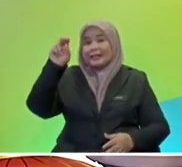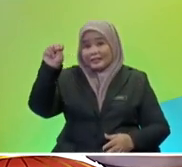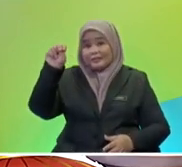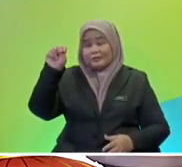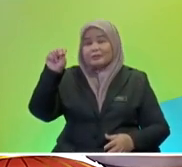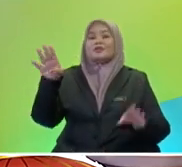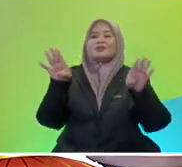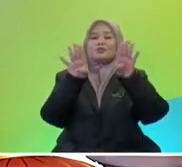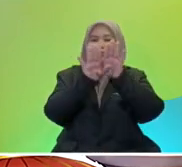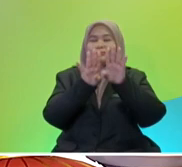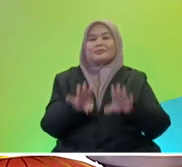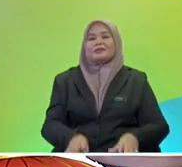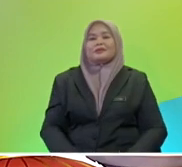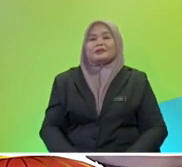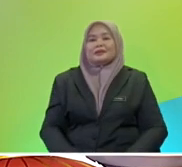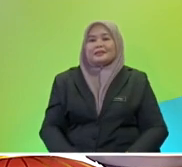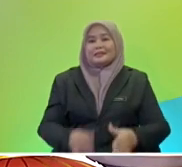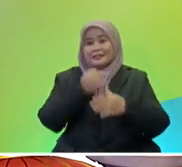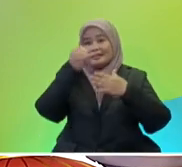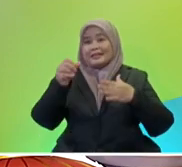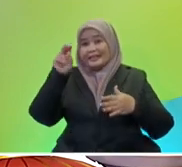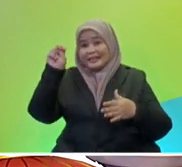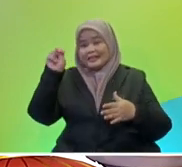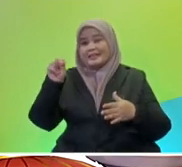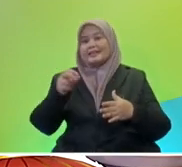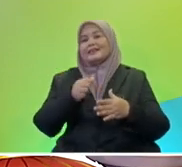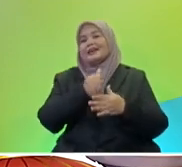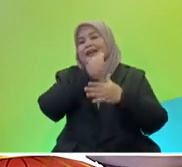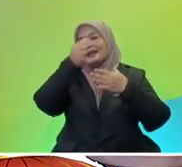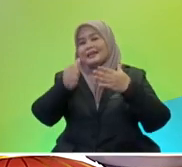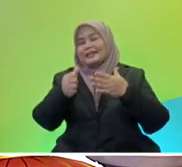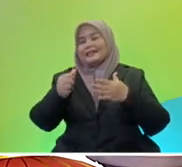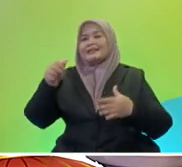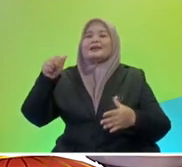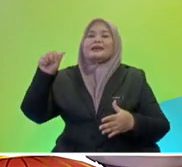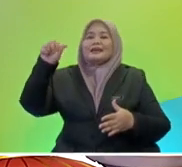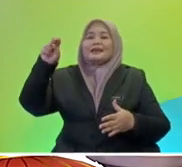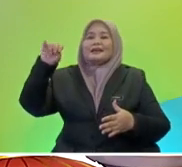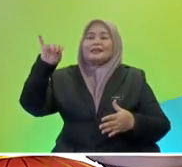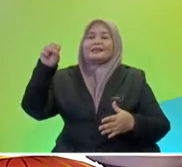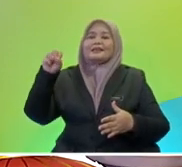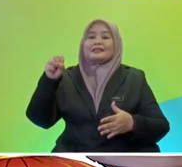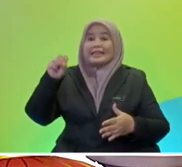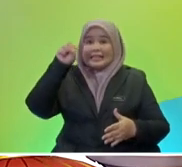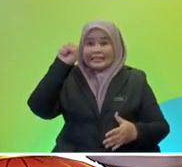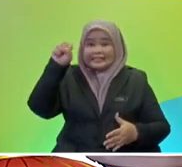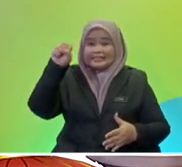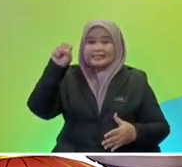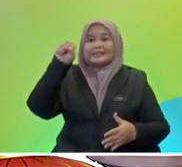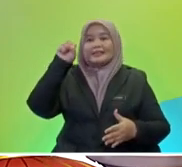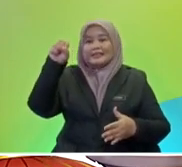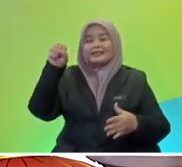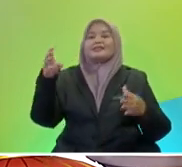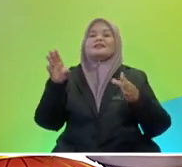suku kata tertutup dan di akhir sekali adalah Anies yaitu konsonan yaitu merupakan